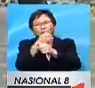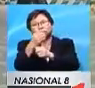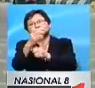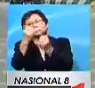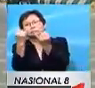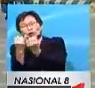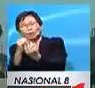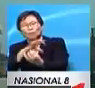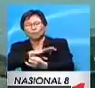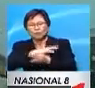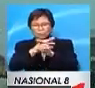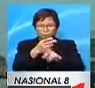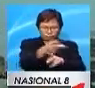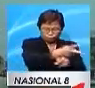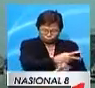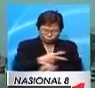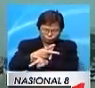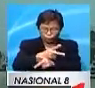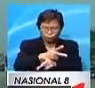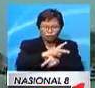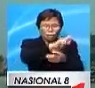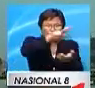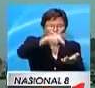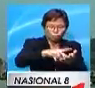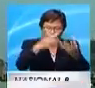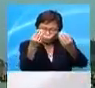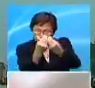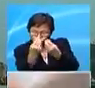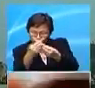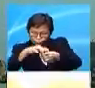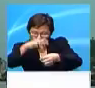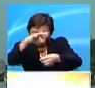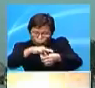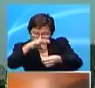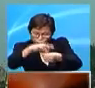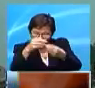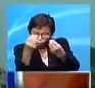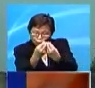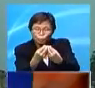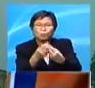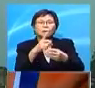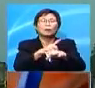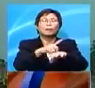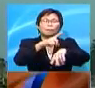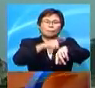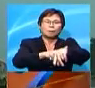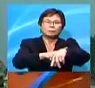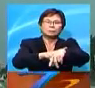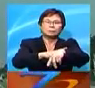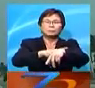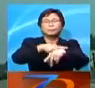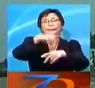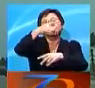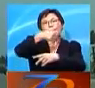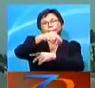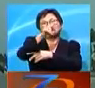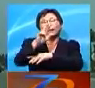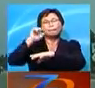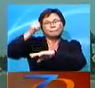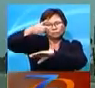bersedia mengawal keadaan di pusat penjumlahan undi di dewan seri bernam semasa pengumuman keputusan prk